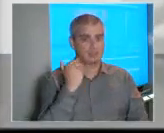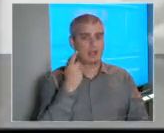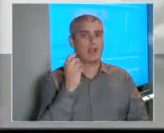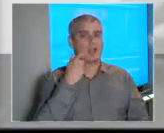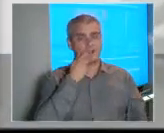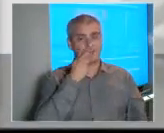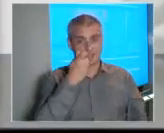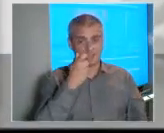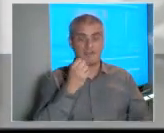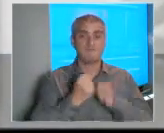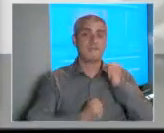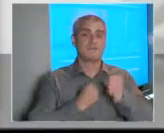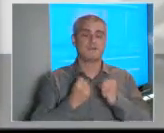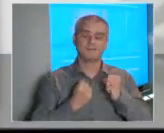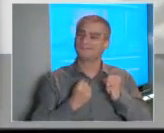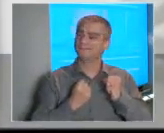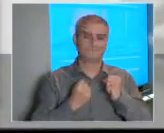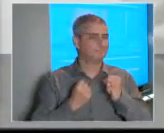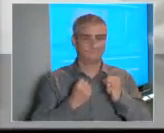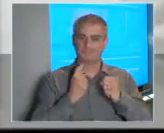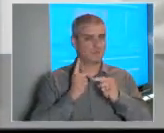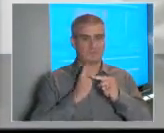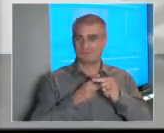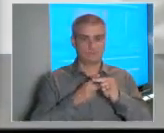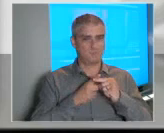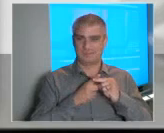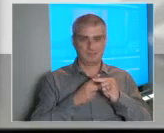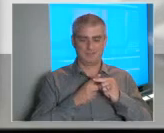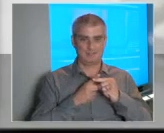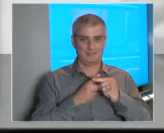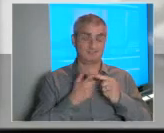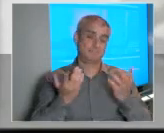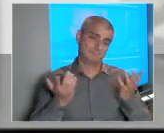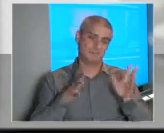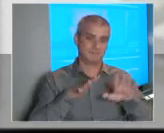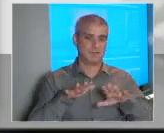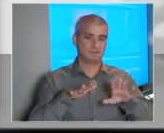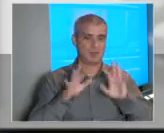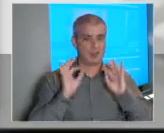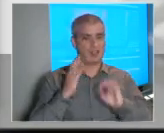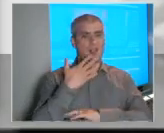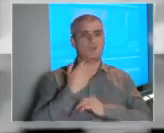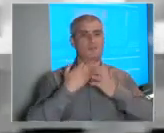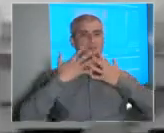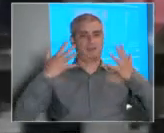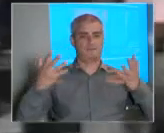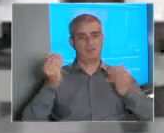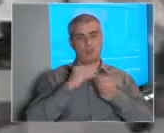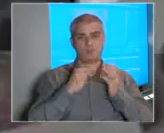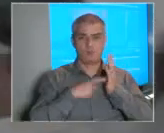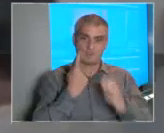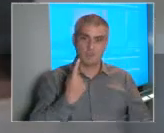דרי ואת מרץ, אבל זה לא בדיוק היה, אתם יודעים, ממשלה לאומית רחבה, אז הנה עוד דוגמה